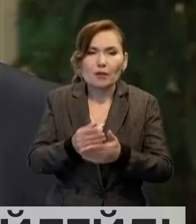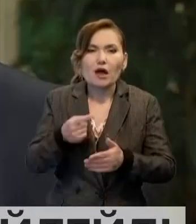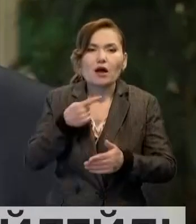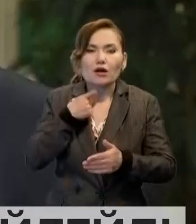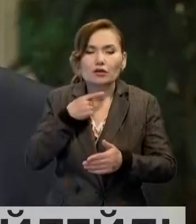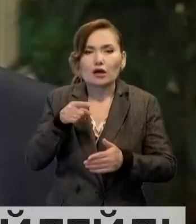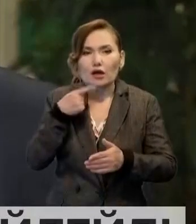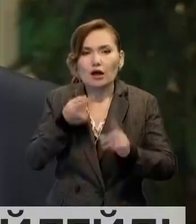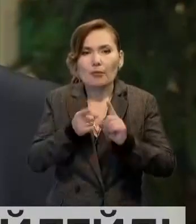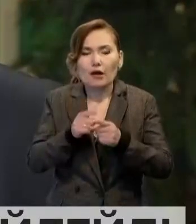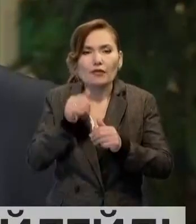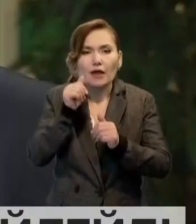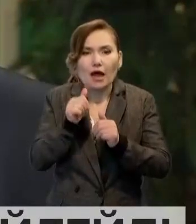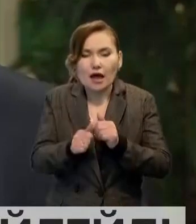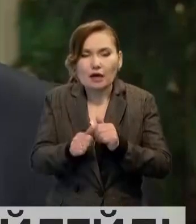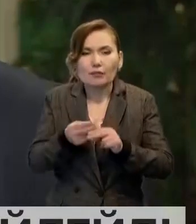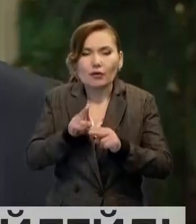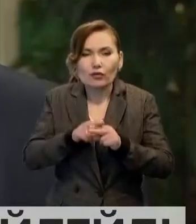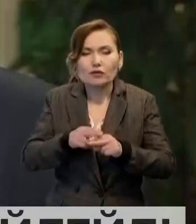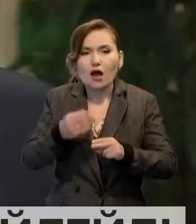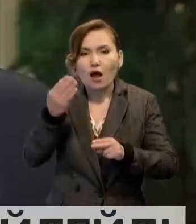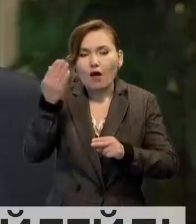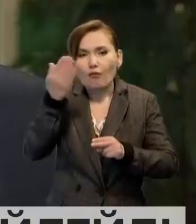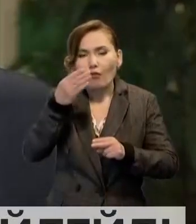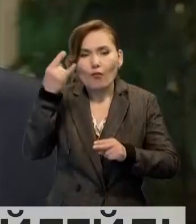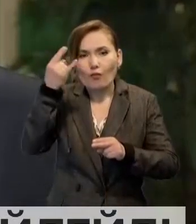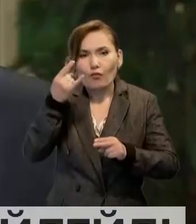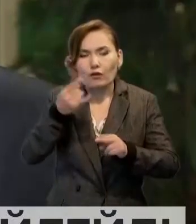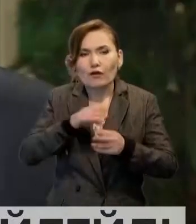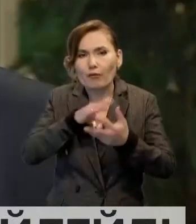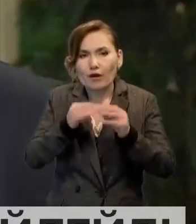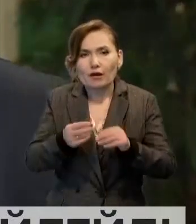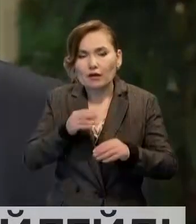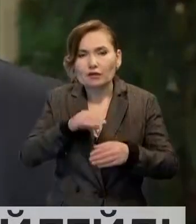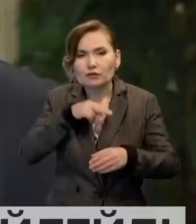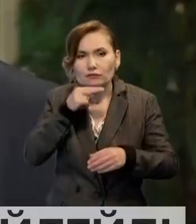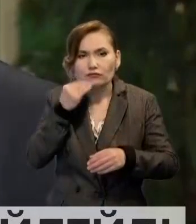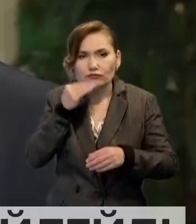барысында әрбір материал жіті тексеруден өтіп, аударманың сапасына аса назар аударылады.